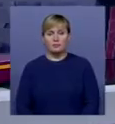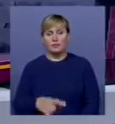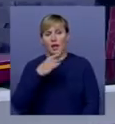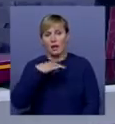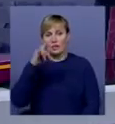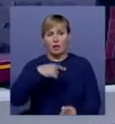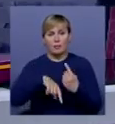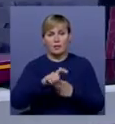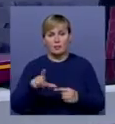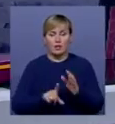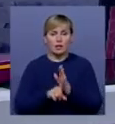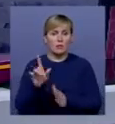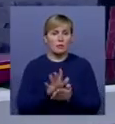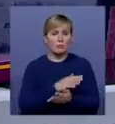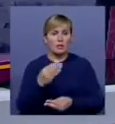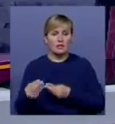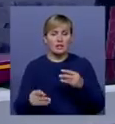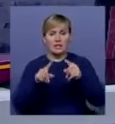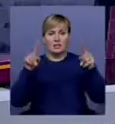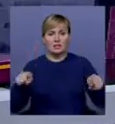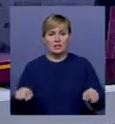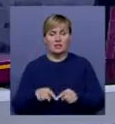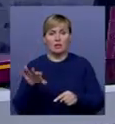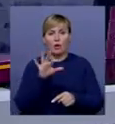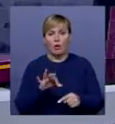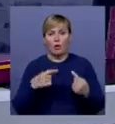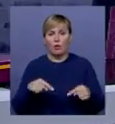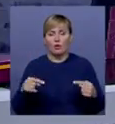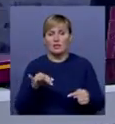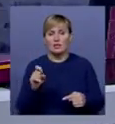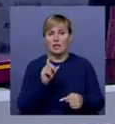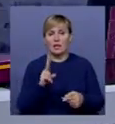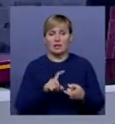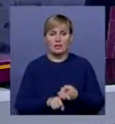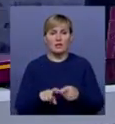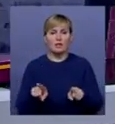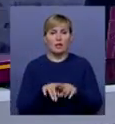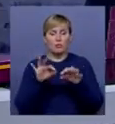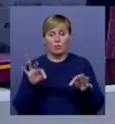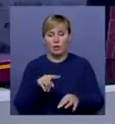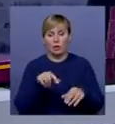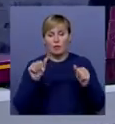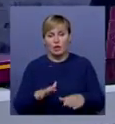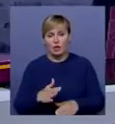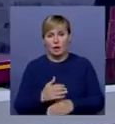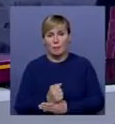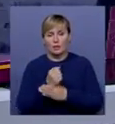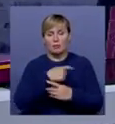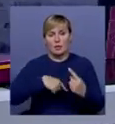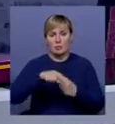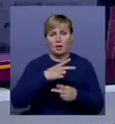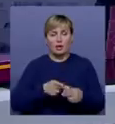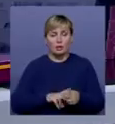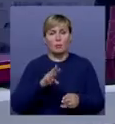Казахстанским бизнесменам начали бесплатно выдавать сертификаты о форс-мажорах из-за коронавируса. Таким образом, там решили поддержать предпринимателей, которые